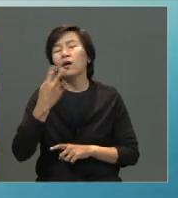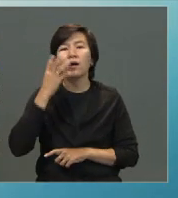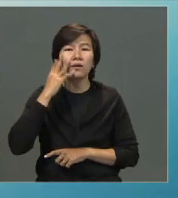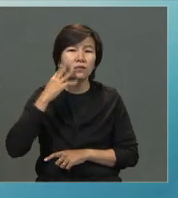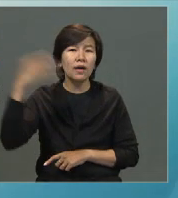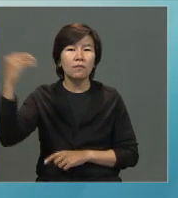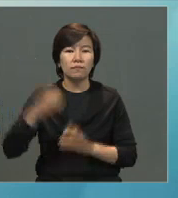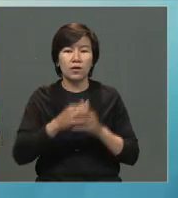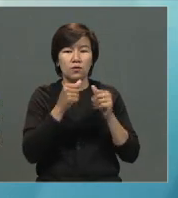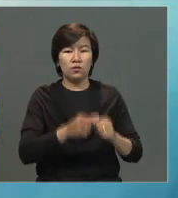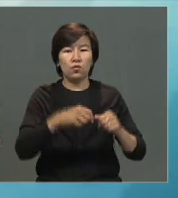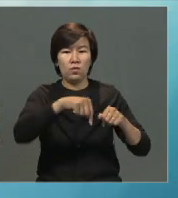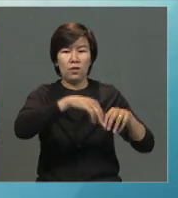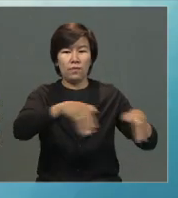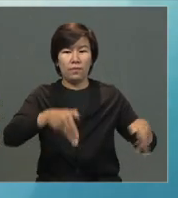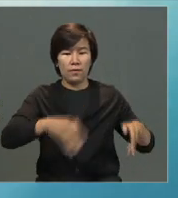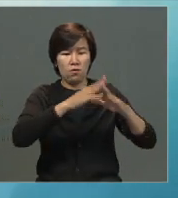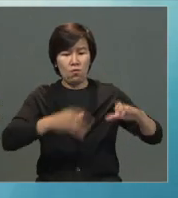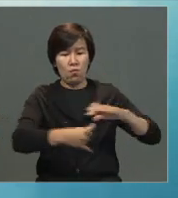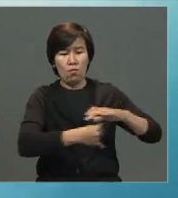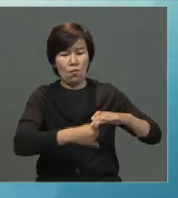วันแล้วกลับนะครับมาลงนามสัญญาอะไรทั้งหลายเนี่ยวันเดียวแล้วกลับอะไรเงี้ยนะจะให้มาพัก14วันเนี่ยก็เป็นไปไม่ได้หรอกงั้นก็ไม่มาดีกว่าว่าการลงทุนก็ลื่นออกไปซึ่งที่ไม่ดีกับประเทศไทยนะครับอันนี้เราจะให้เข้ามาซึ่งจะต้องนำเสนอในที่ประชุมสปกเพื่อขออนุญาตให้เขาเข้ามาได้นะครับวันนี้แต่ต้องมีการฆ่ามาตรการขั้นตองขั้นตอนต่างๆก่อนจะเข้าระหว่างเข้าและออกไปคือตรวจปอดโควิชทั้งประเทศต้นทางเมื่อเดินทางถึงประเทศไทยแล้วต้องมีทีมติดตามทางการแพทย์นะครับคือเข้ามาเนี่ยต้องซื้อเดี๋ยวจะมีรายละเอียดอะไรในนั้นคุยกันเยอะแยะนะครับอย่างน้อยมีประกันสุขภาพละแสนเหรียญยูเอสดอลลาร์ดอลลาร์นะครับแล้วก็มีเรื่องของต้องสามารถที่จะให้มีคนคนนึงติดตามได้ก็คือจะเป็น